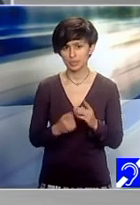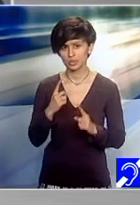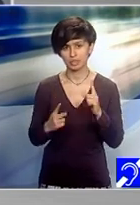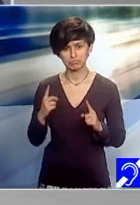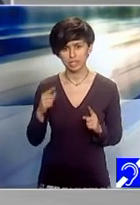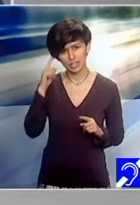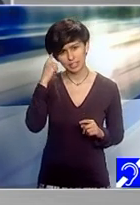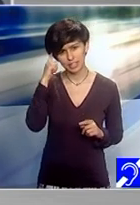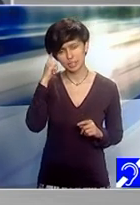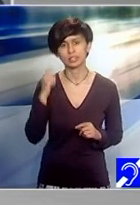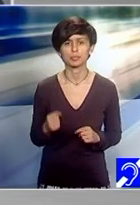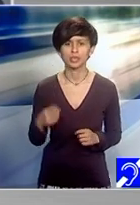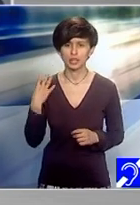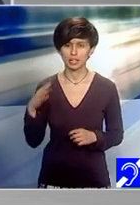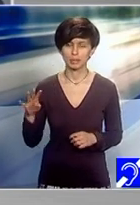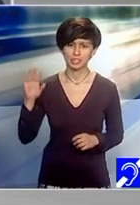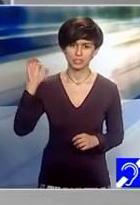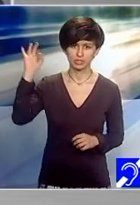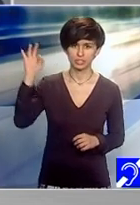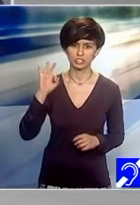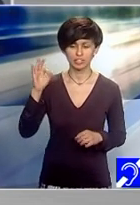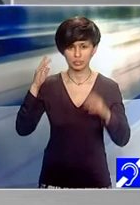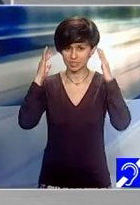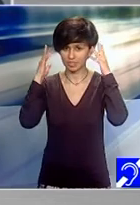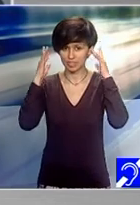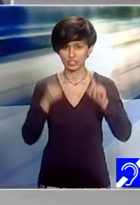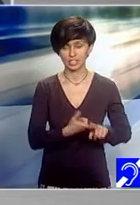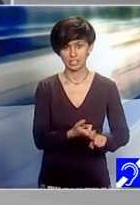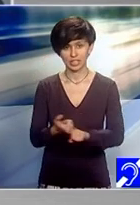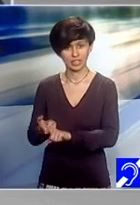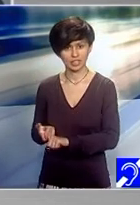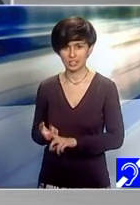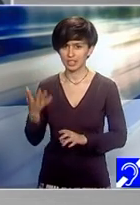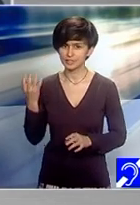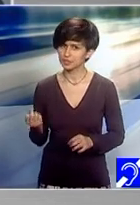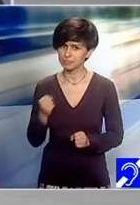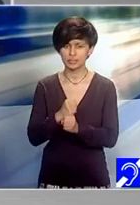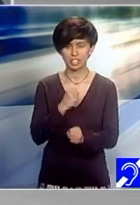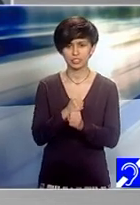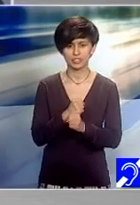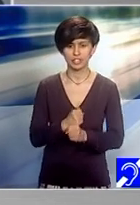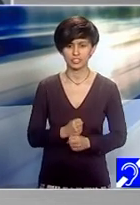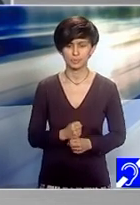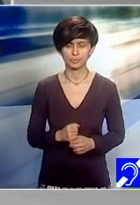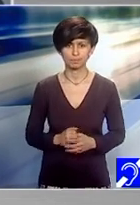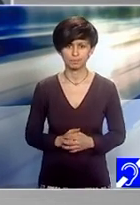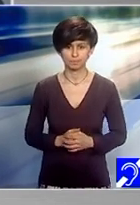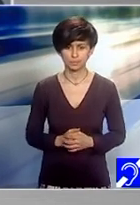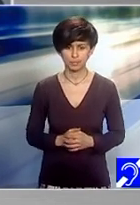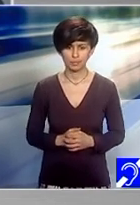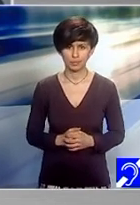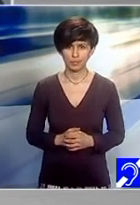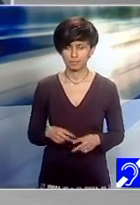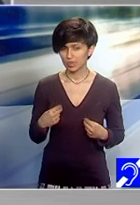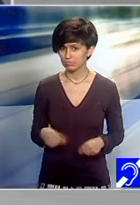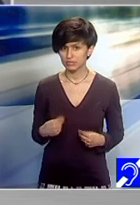cam 40% din fericirea noastră depinde de ceea ce facem noi, respectiv de ceea ce nu facem noi. Și aici, de exemplu,